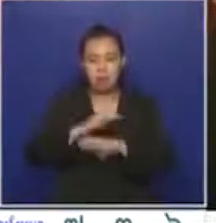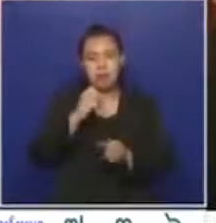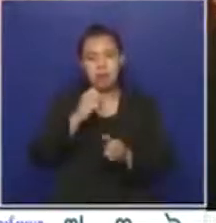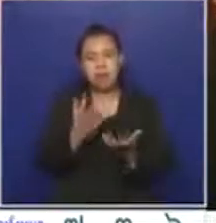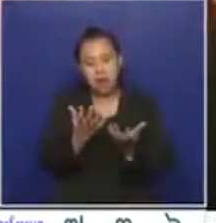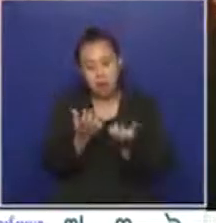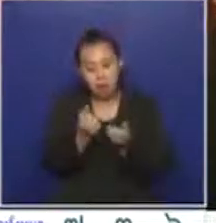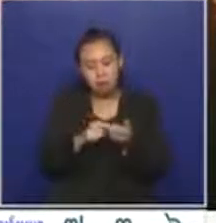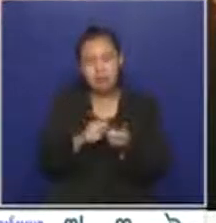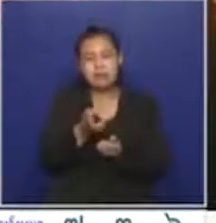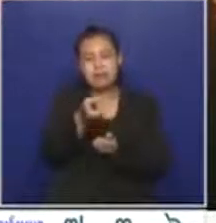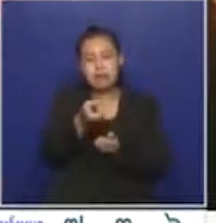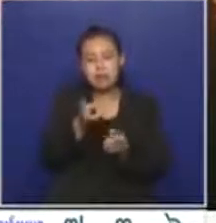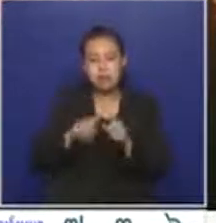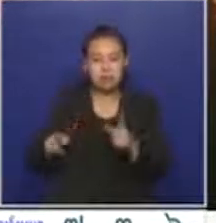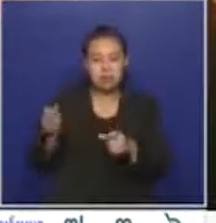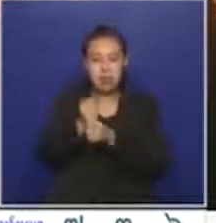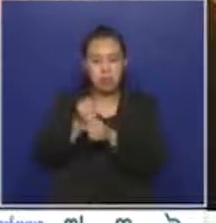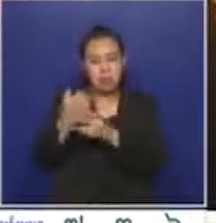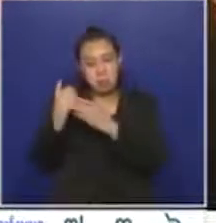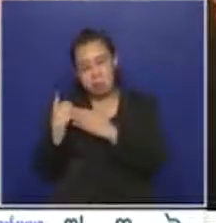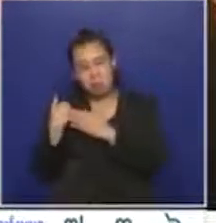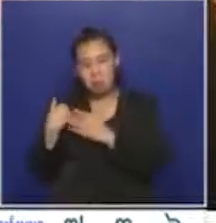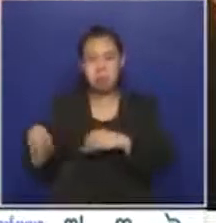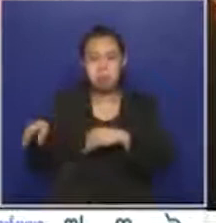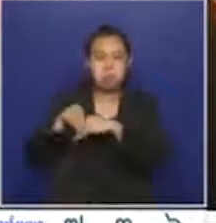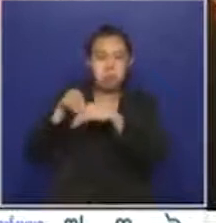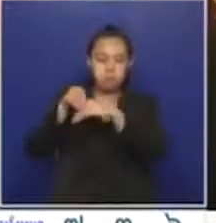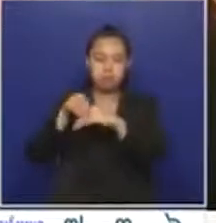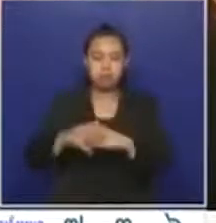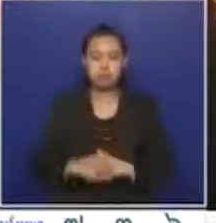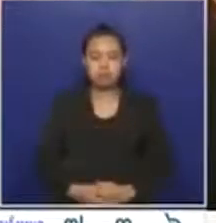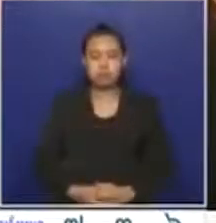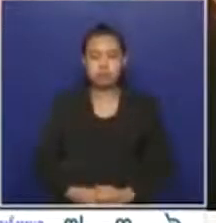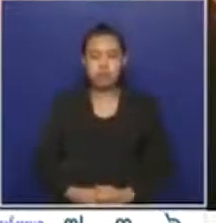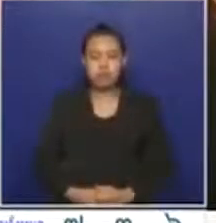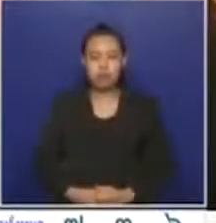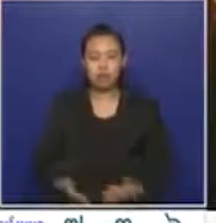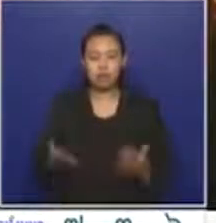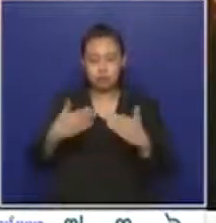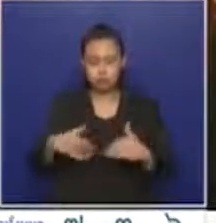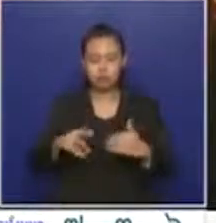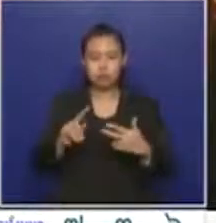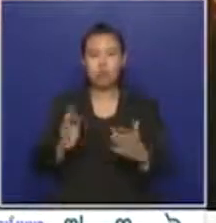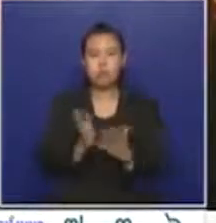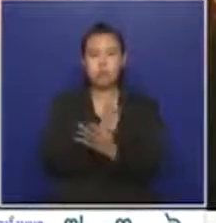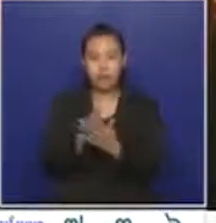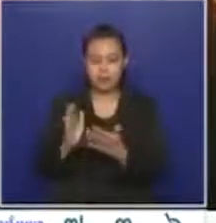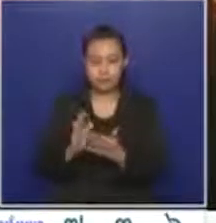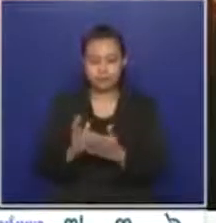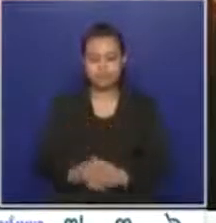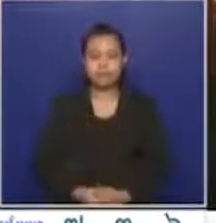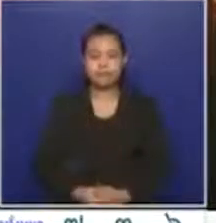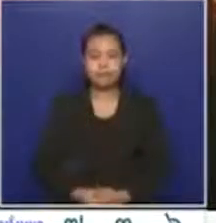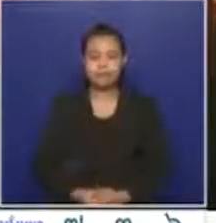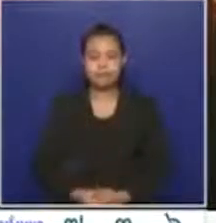2ตัวหรือไม่นี่เป็นบันไดขั้นแรกครับบันไดขั้นที่2 คือเรื่องของประเภทประเภทที่ว่าคือ